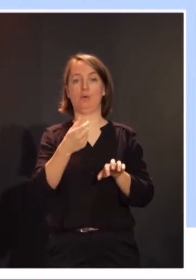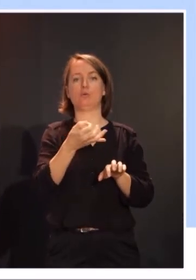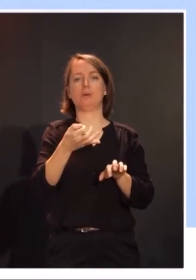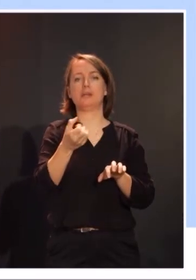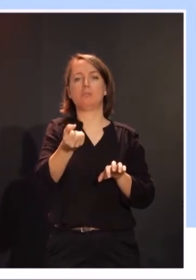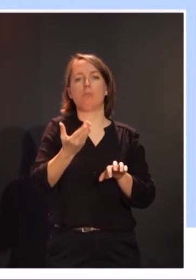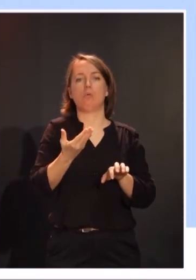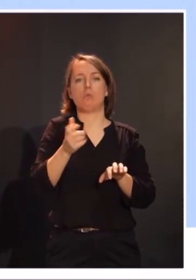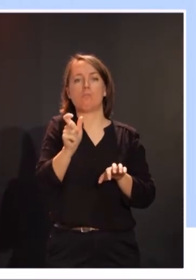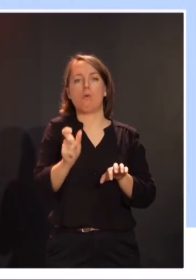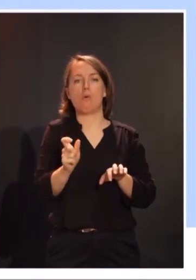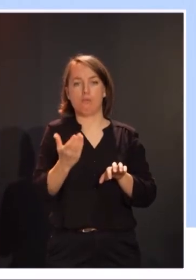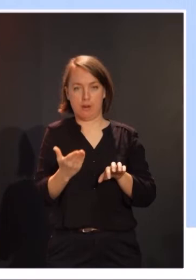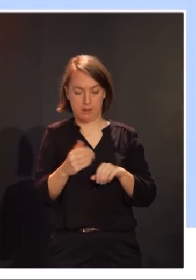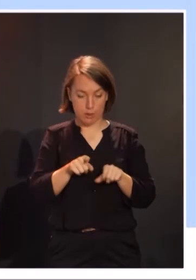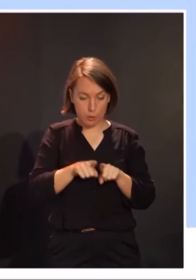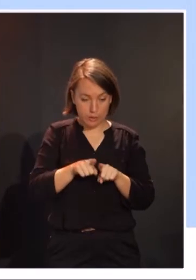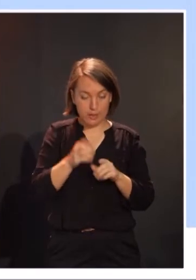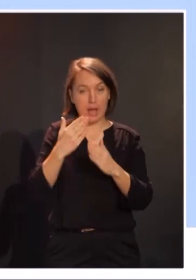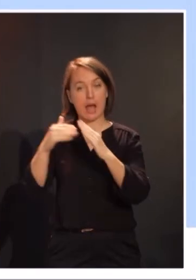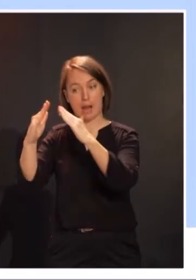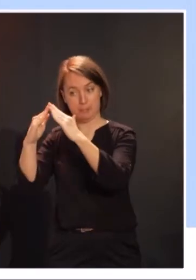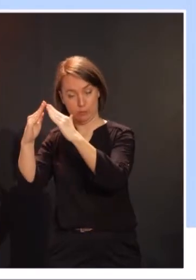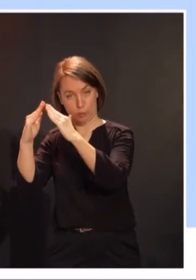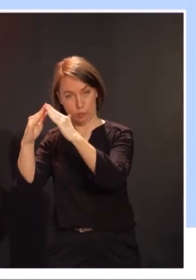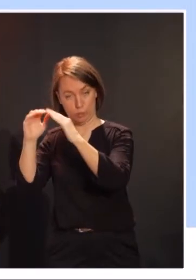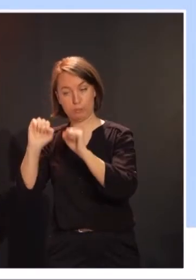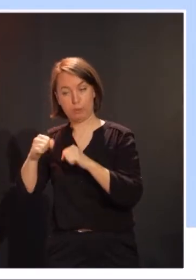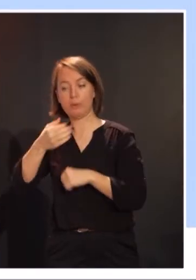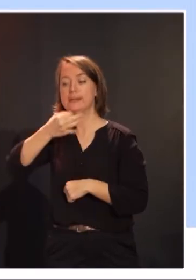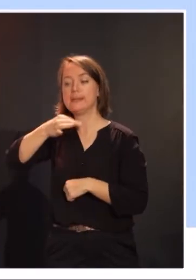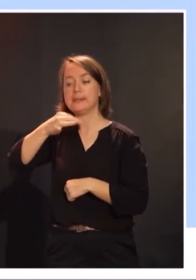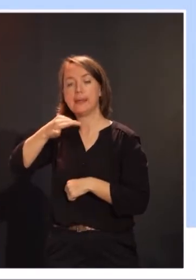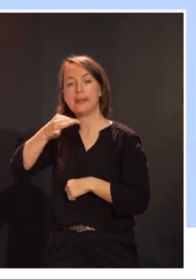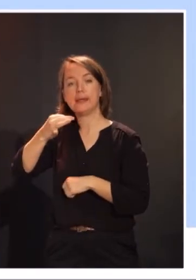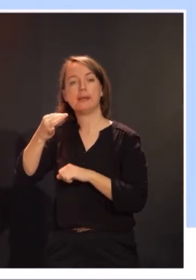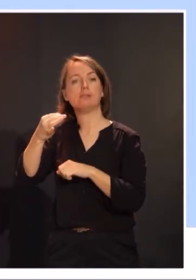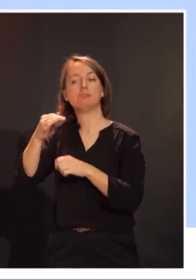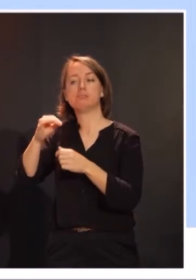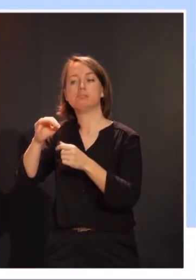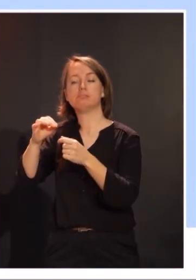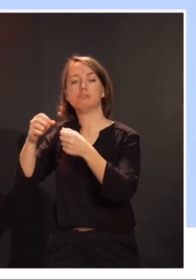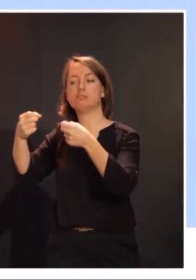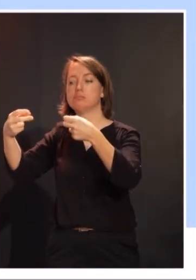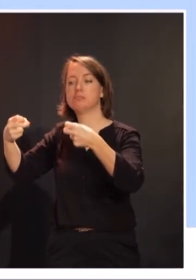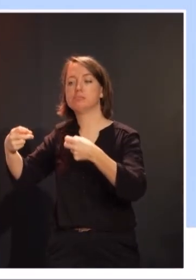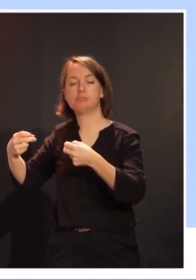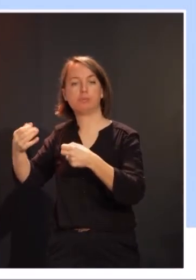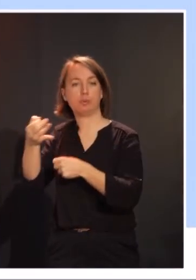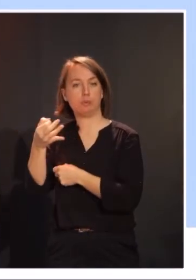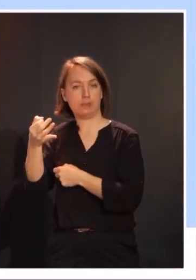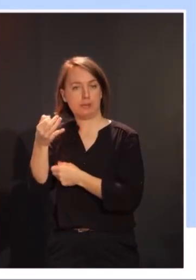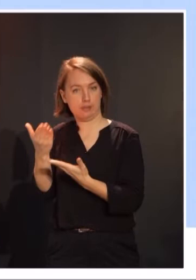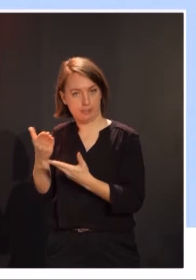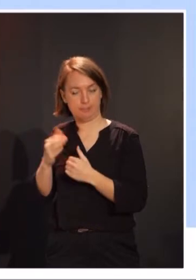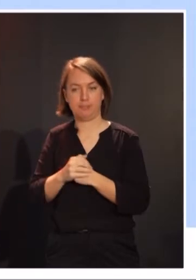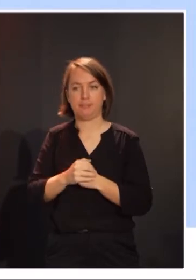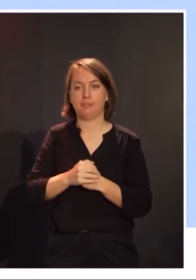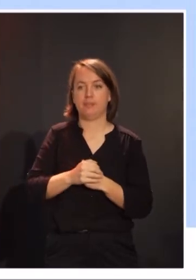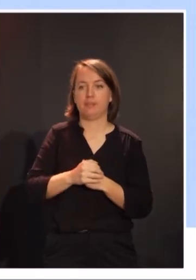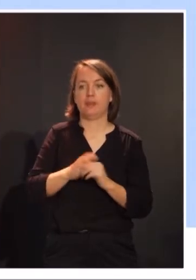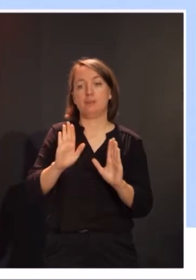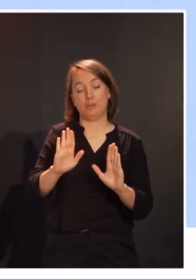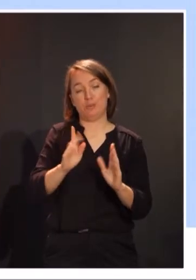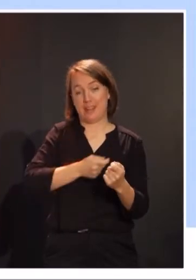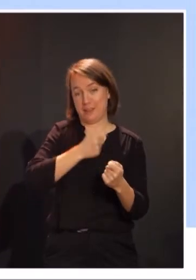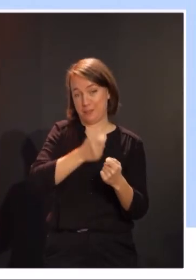dictée vocale à la maison. Les adaptations qui sont à maintenir, ça reste quand même d'éviter les tâches de